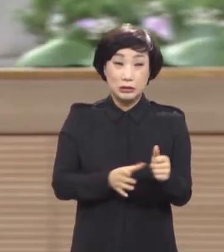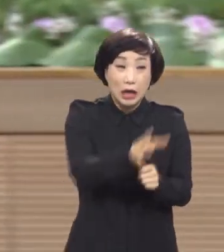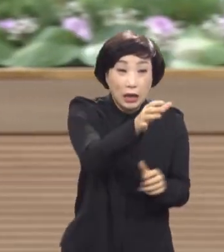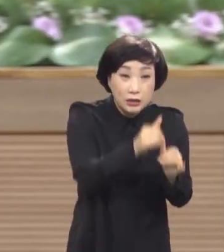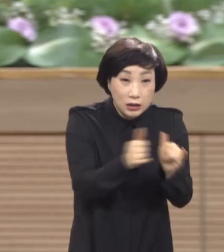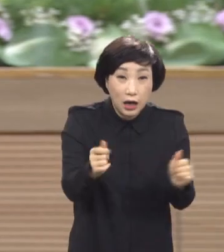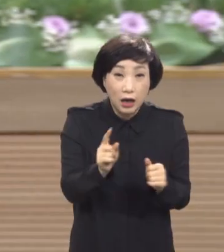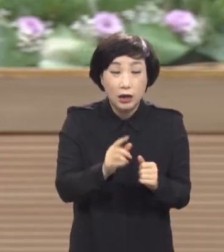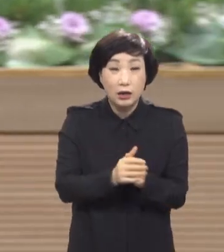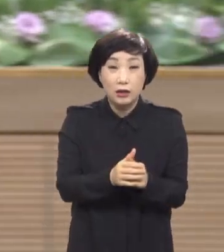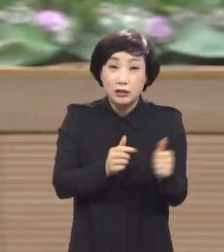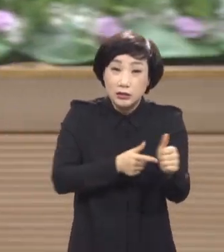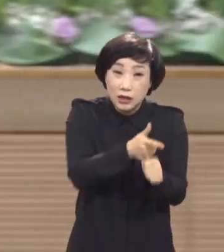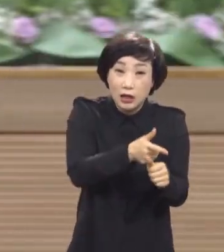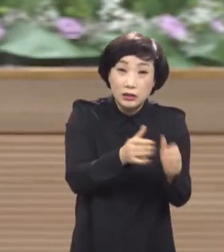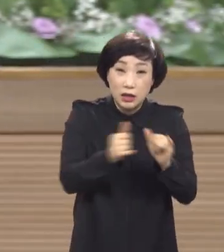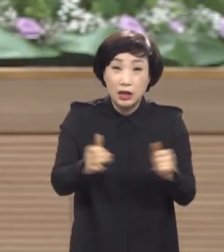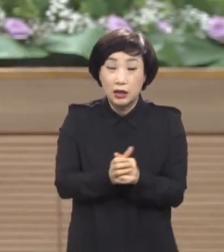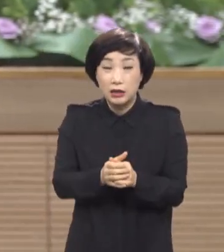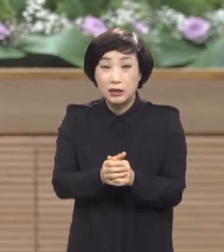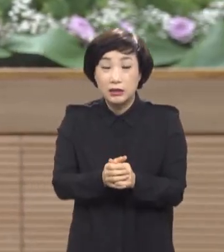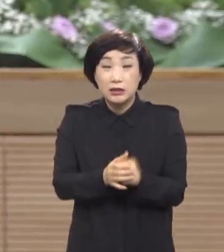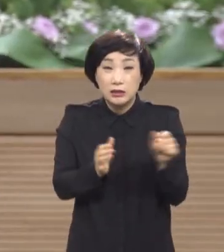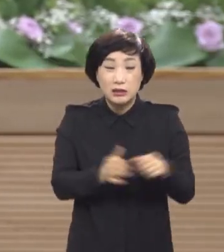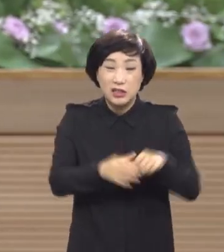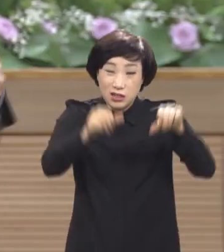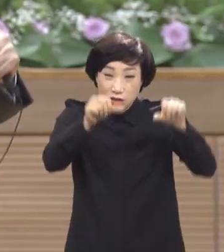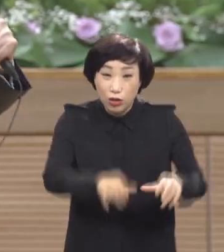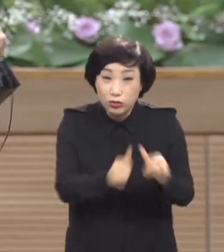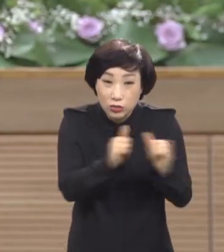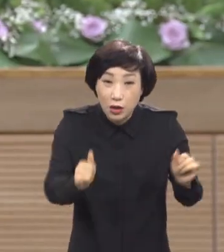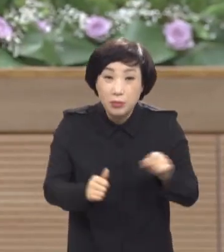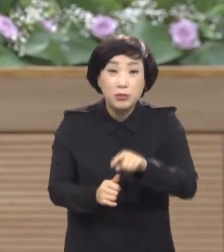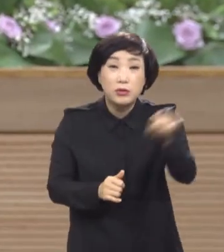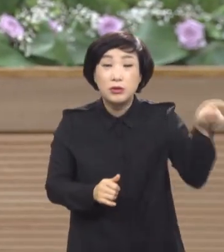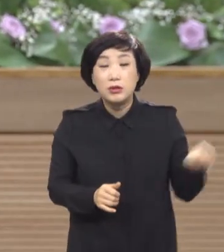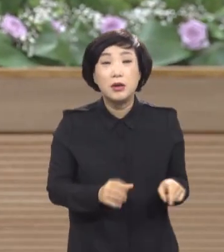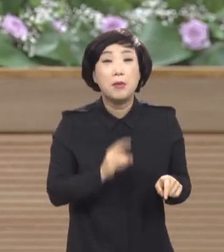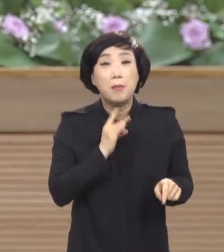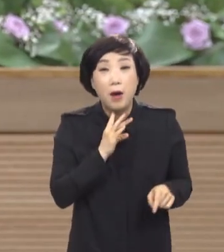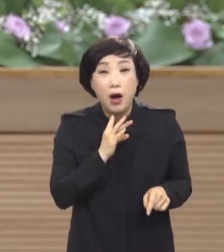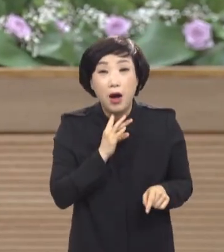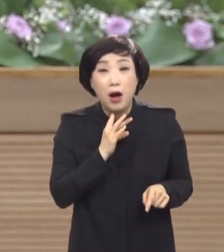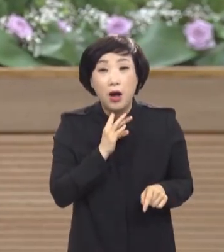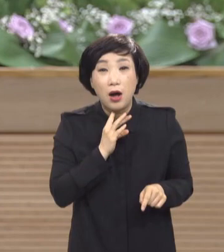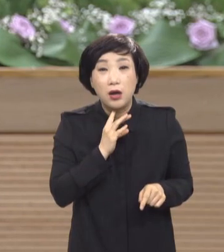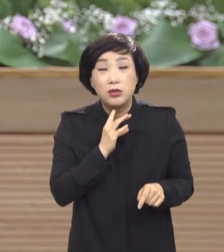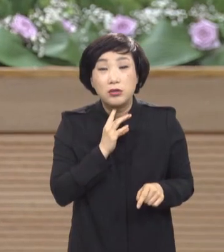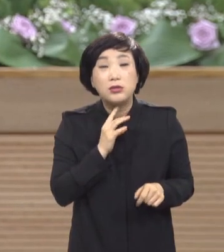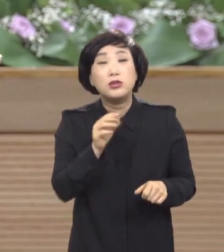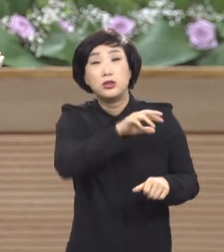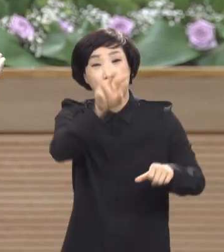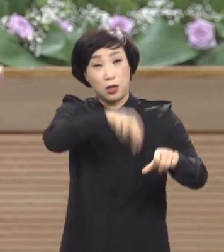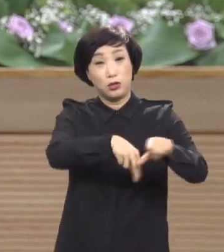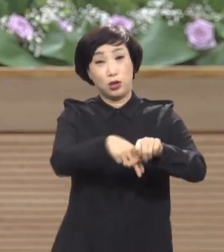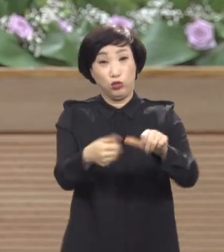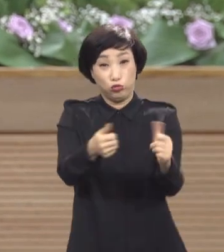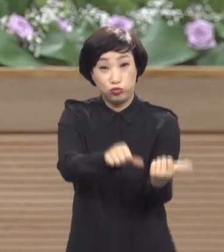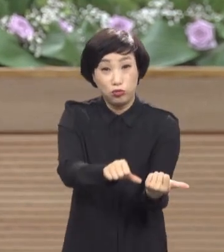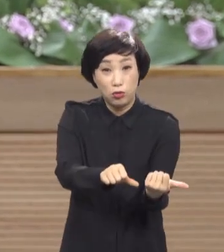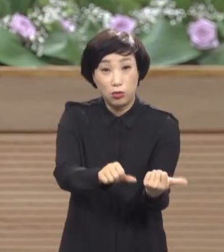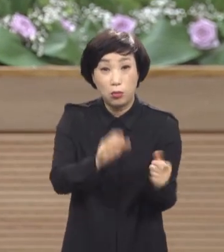가장 주주받은 자 이들만이 갖다 배다는 십자가